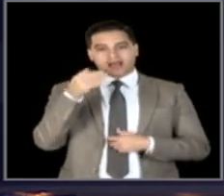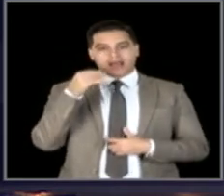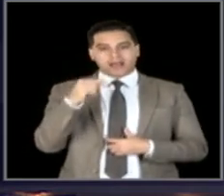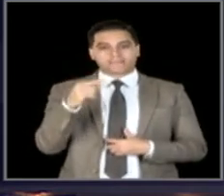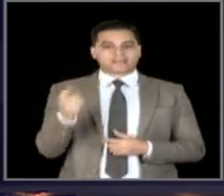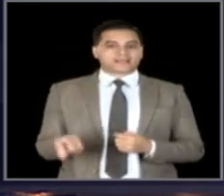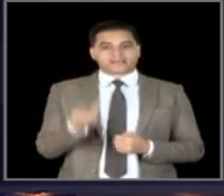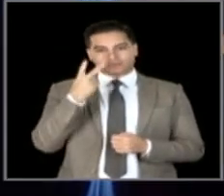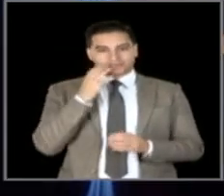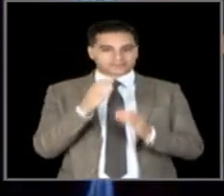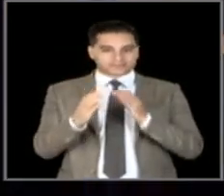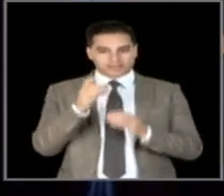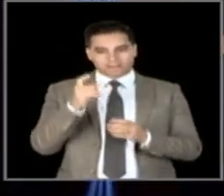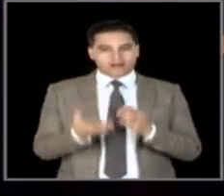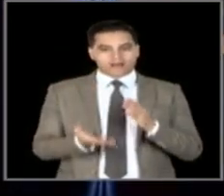75